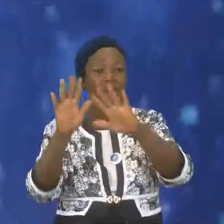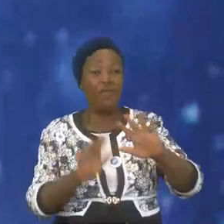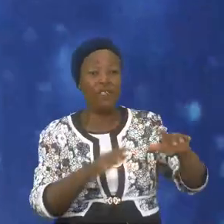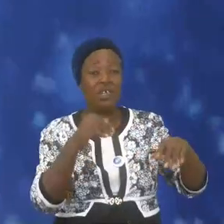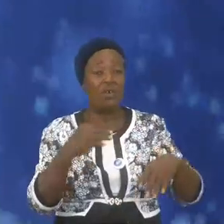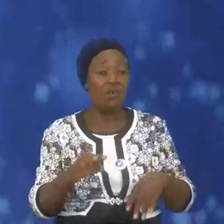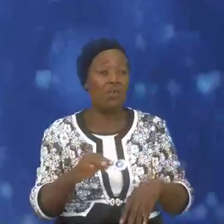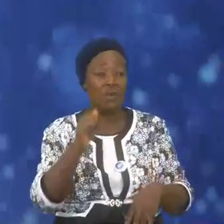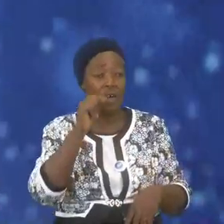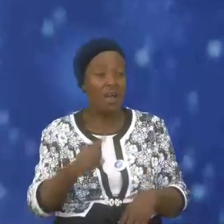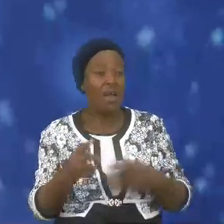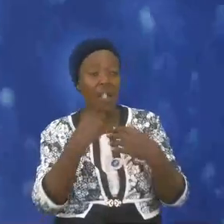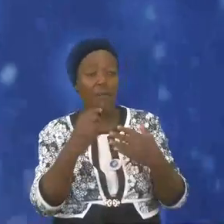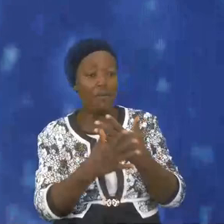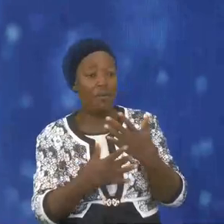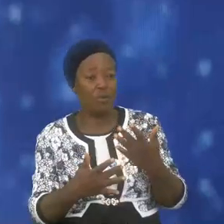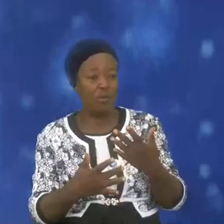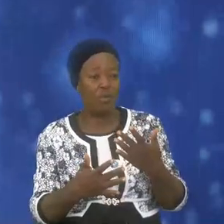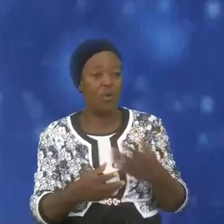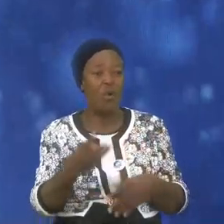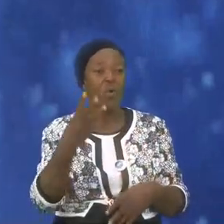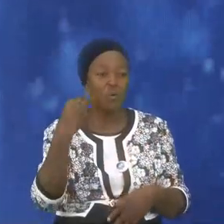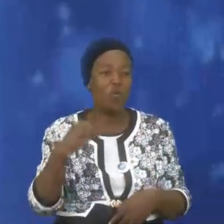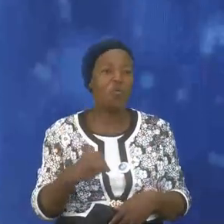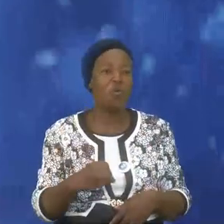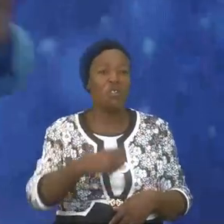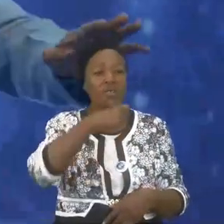La solution est venue pour